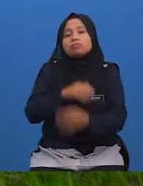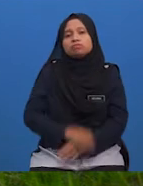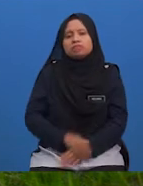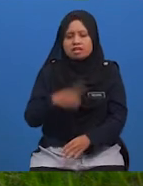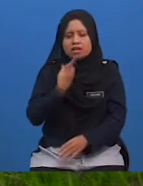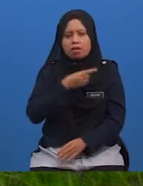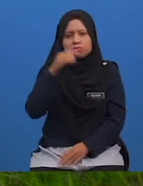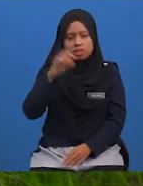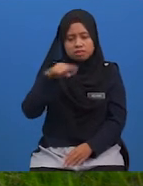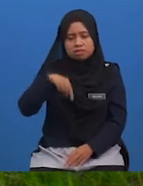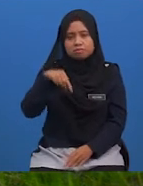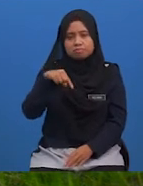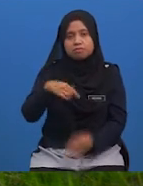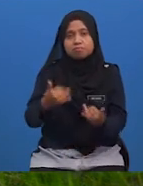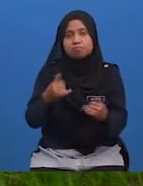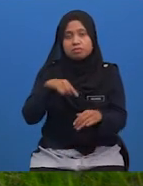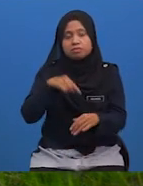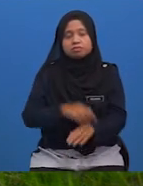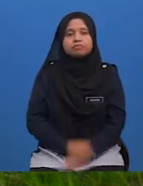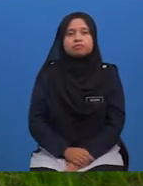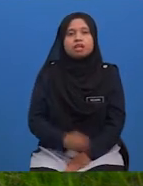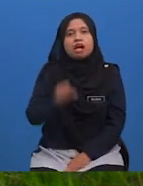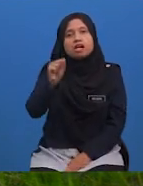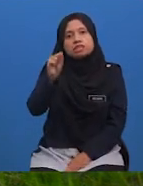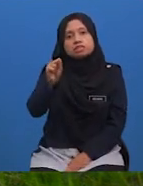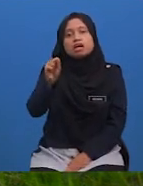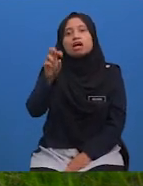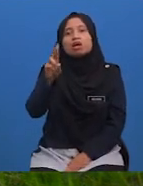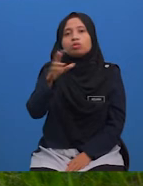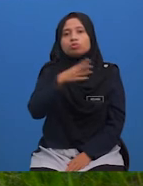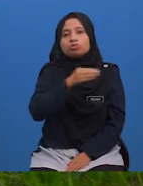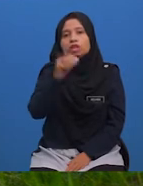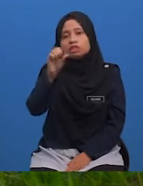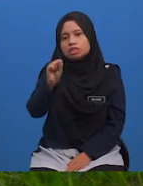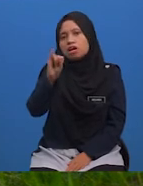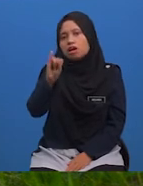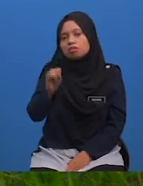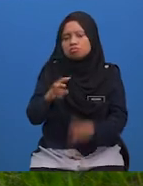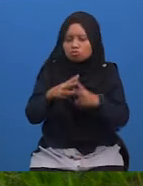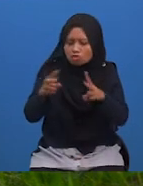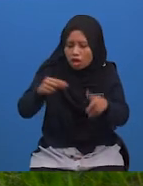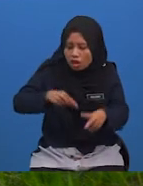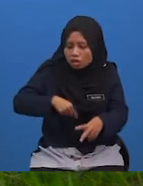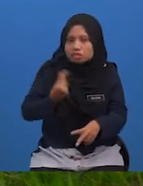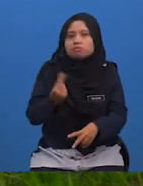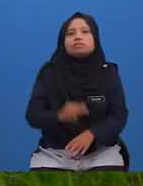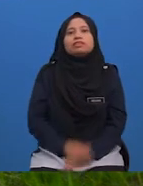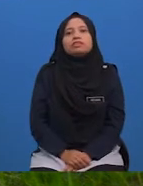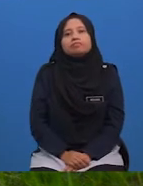Kami di sini! Kami di sini! Sang Ranggi dan Sang Ranggu sangat gembira.